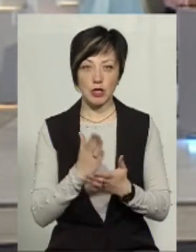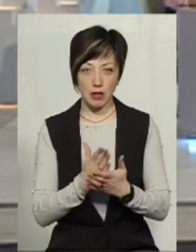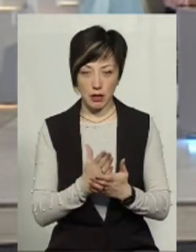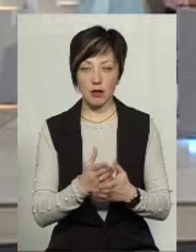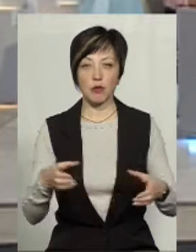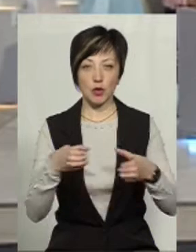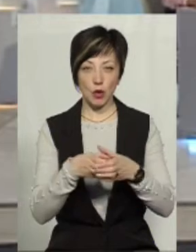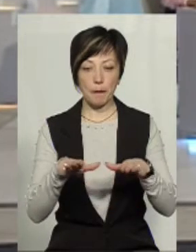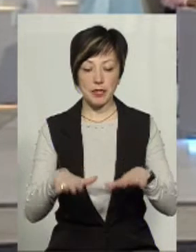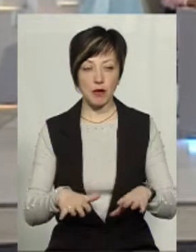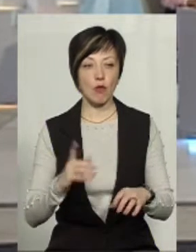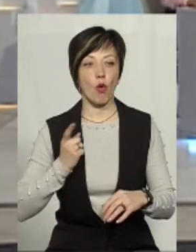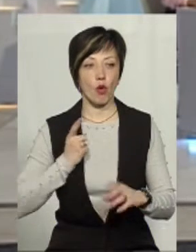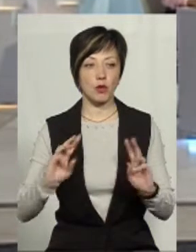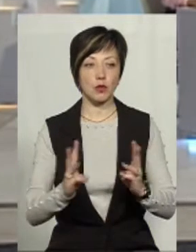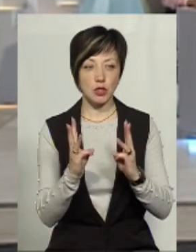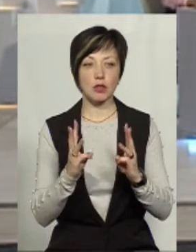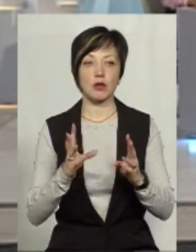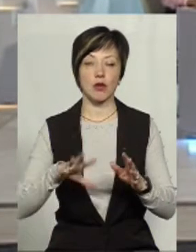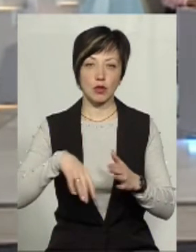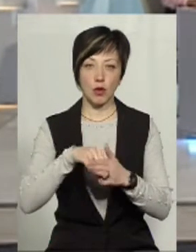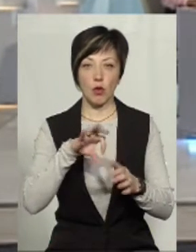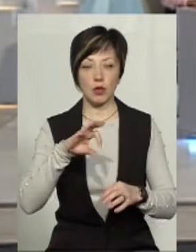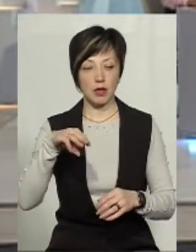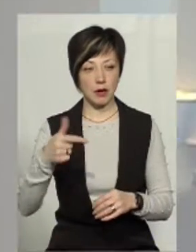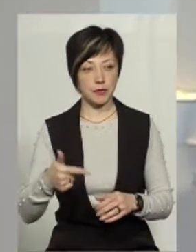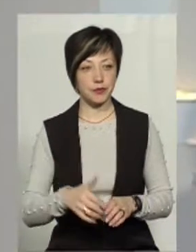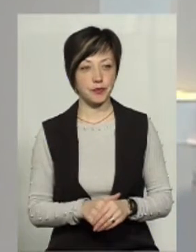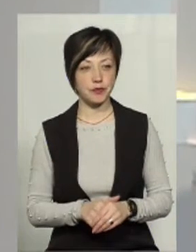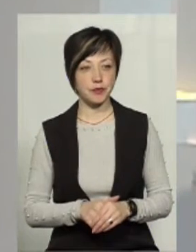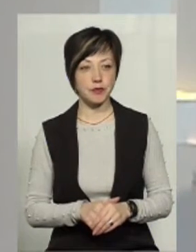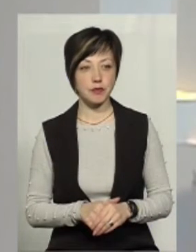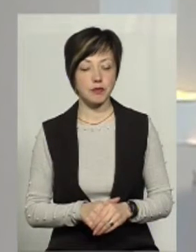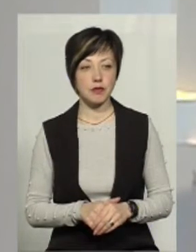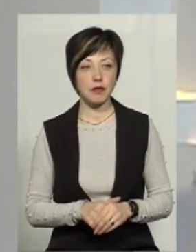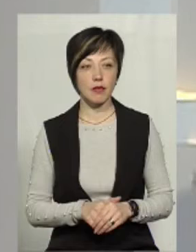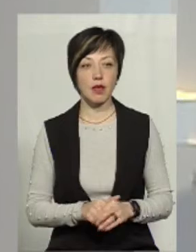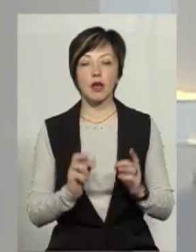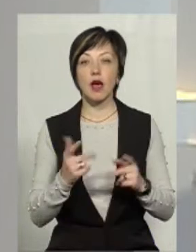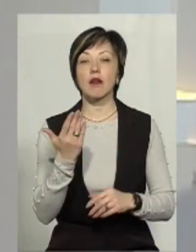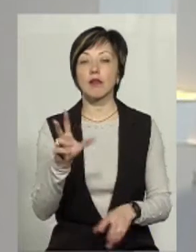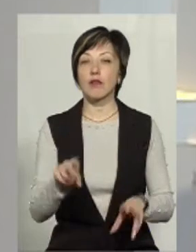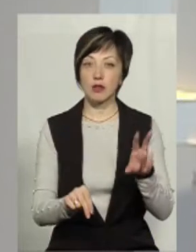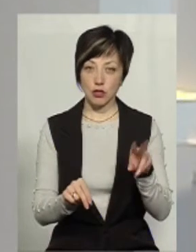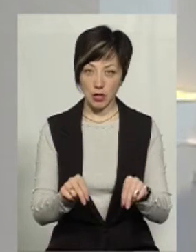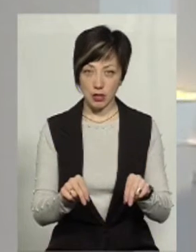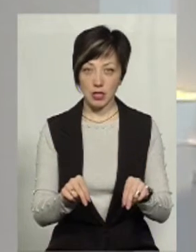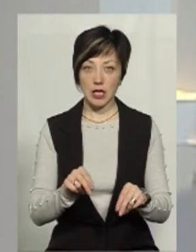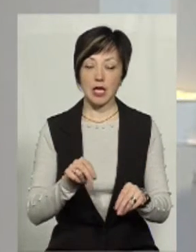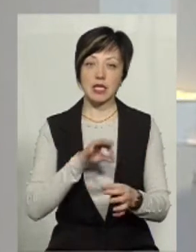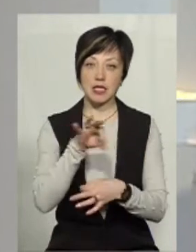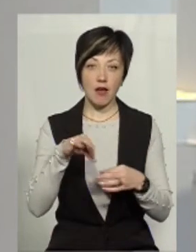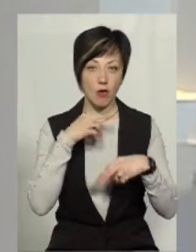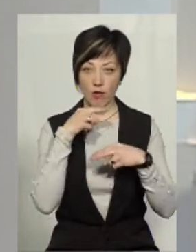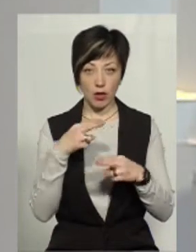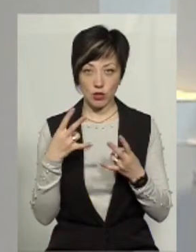наявності підрозділ місцевої пожежної охорони, який утримується за рахунок ОТГ. Ну, як ви вважаєте, зайва